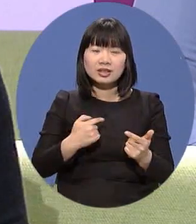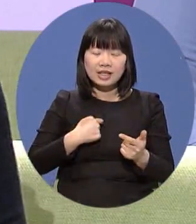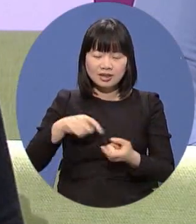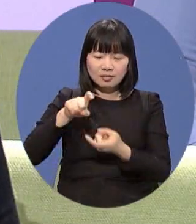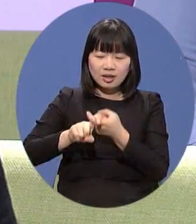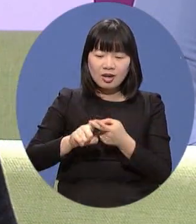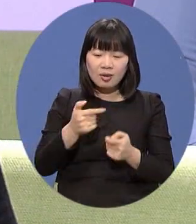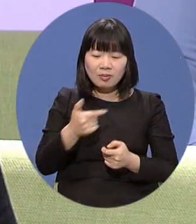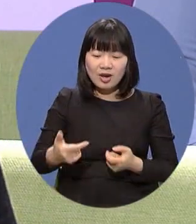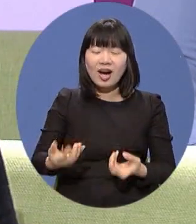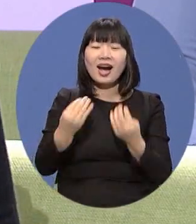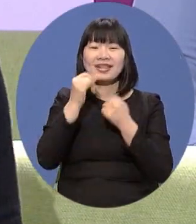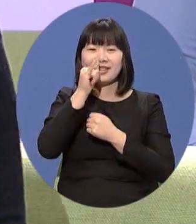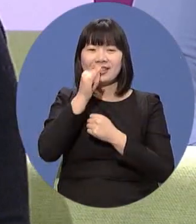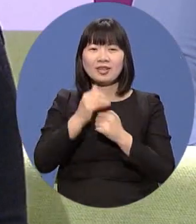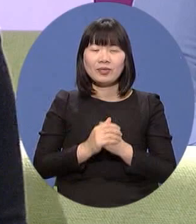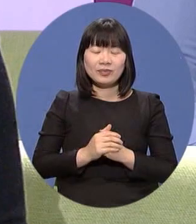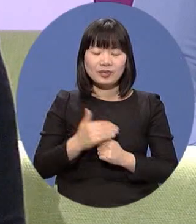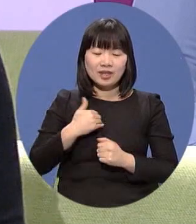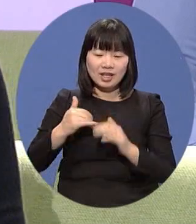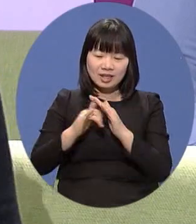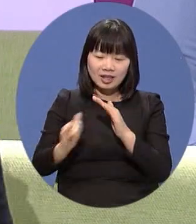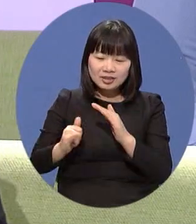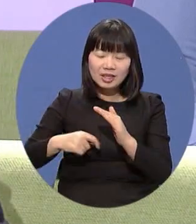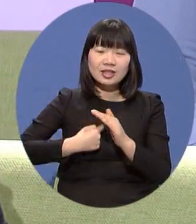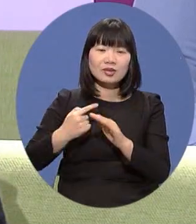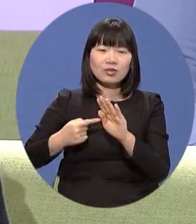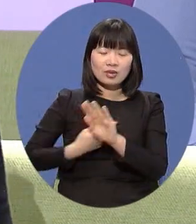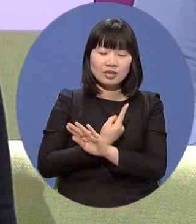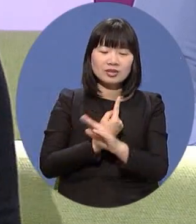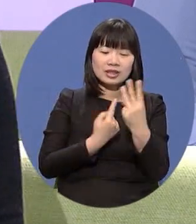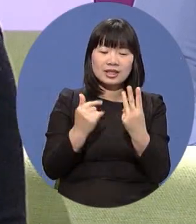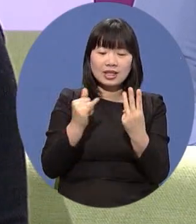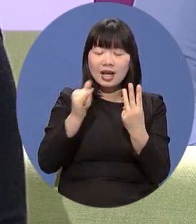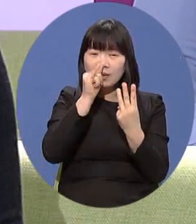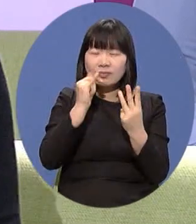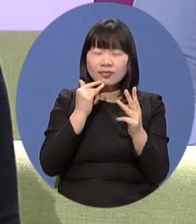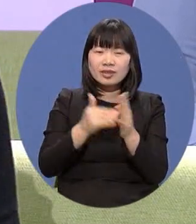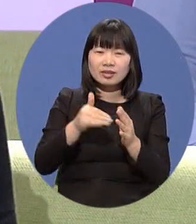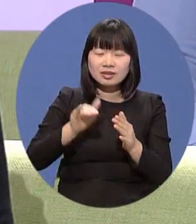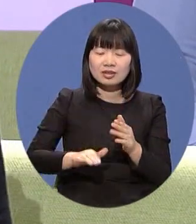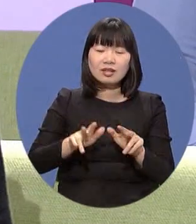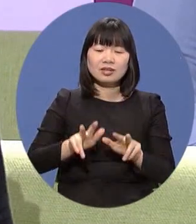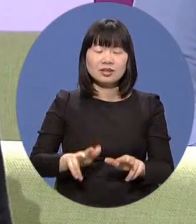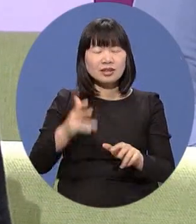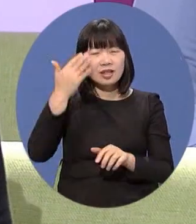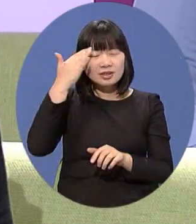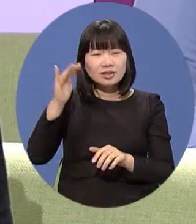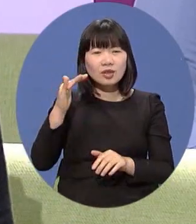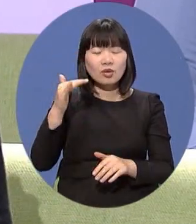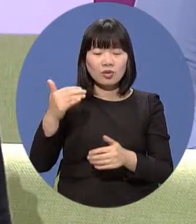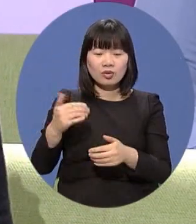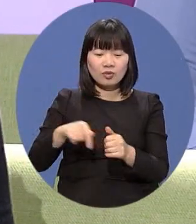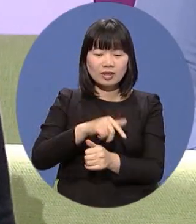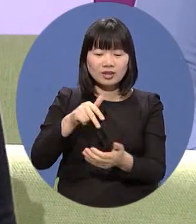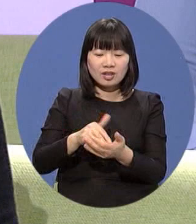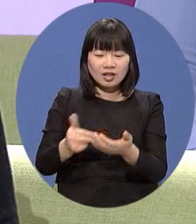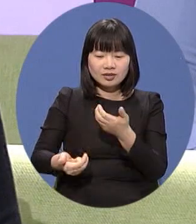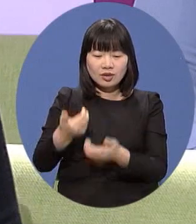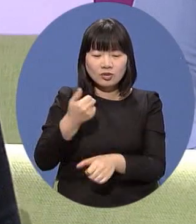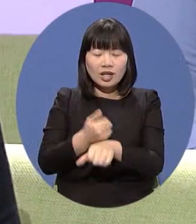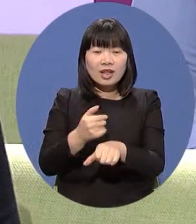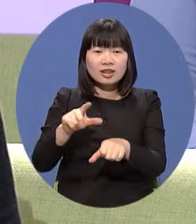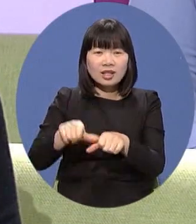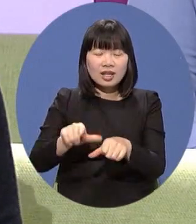편이 되게 많았어요. 자기 가족이 자기 말고도 3명이나 있었는데도 이 아이는 낯선 환경에 적응하는데 시간이